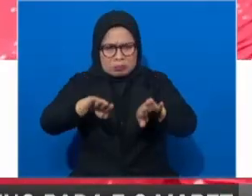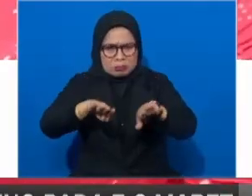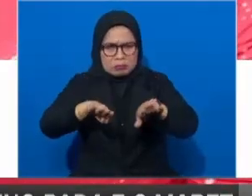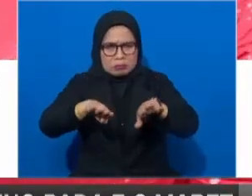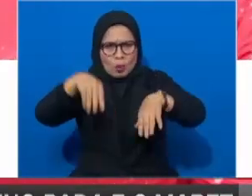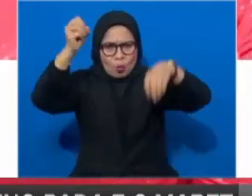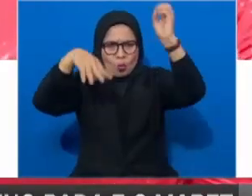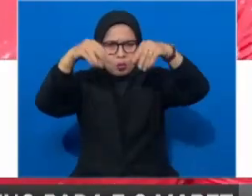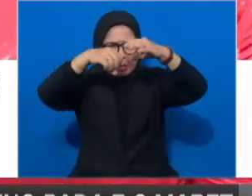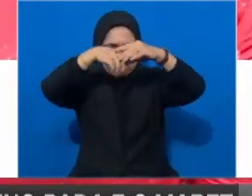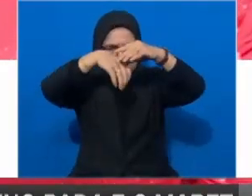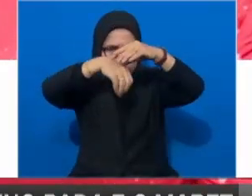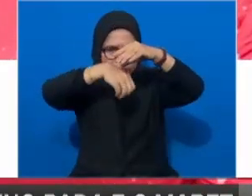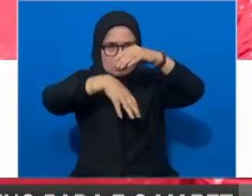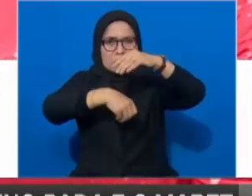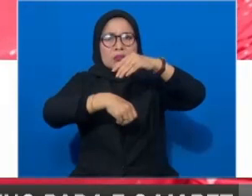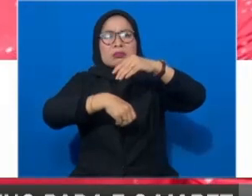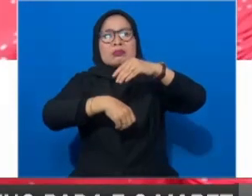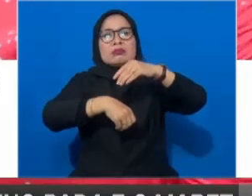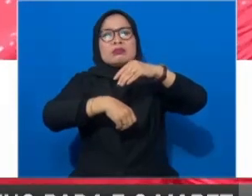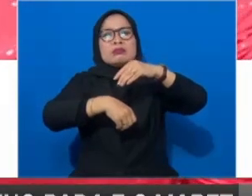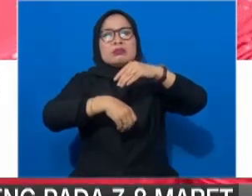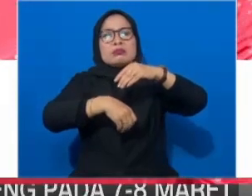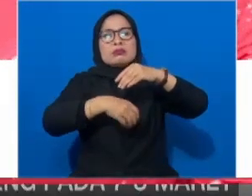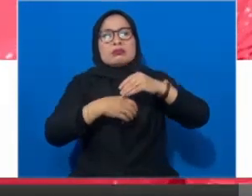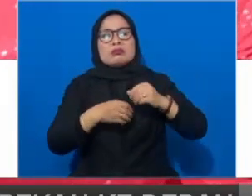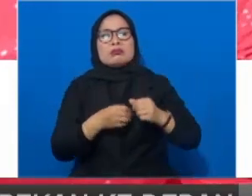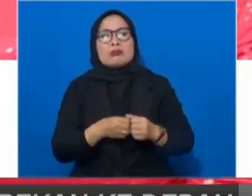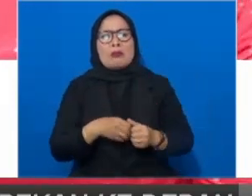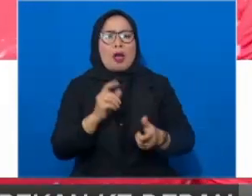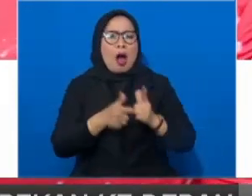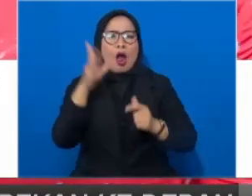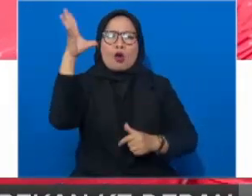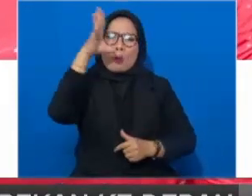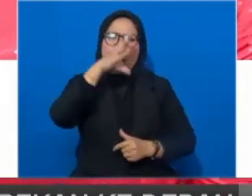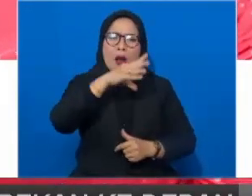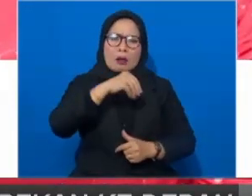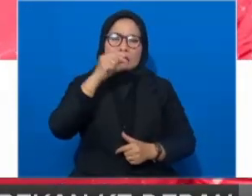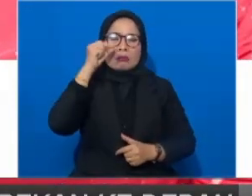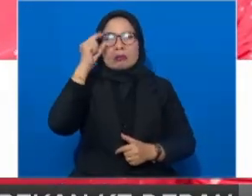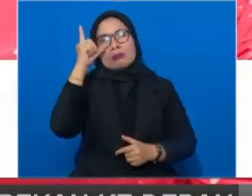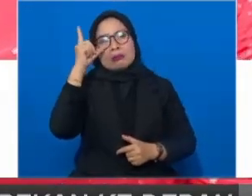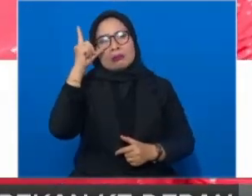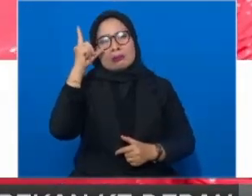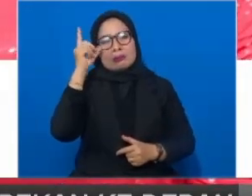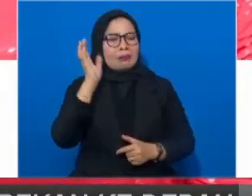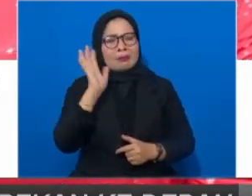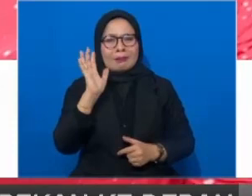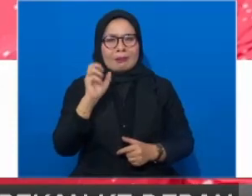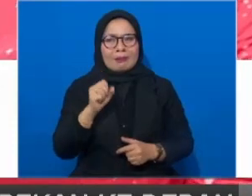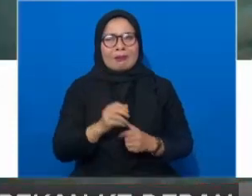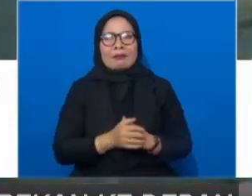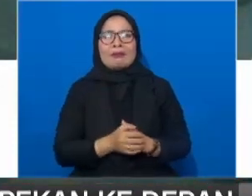Jadinya, wah, jadi tengah malam jadi bangun. Jadinya, enak orang-orang enak tidur, kita mah dijatuhin kucing